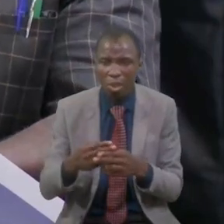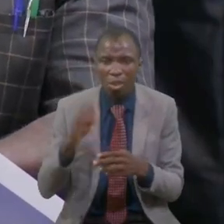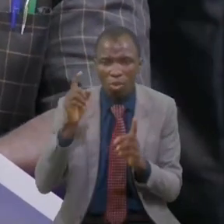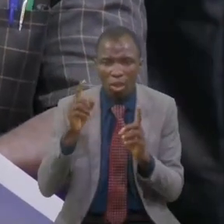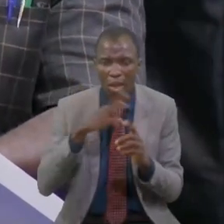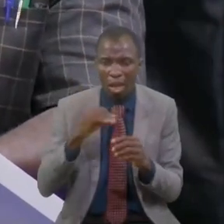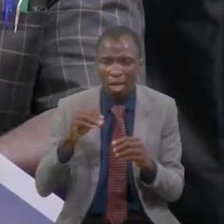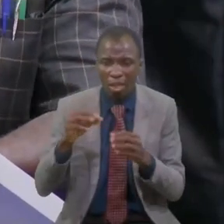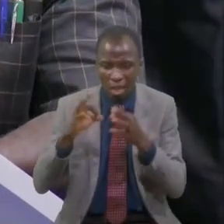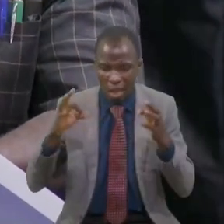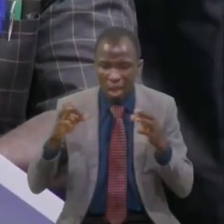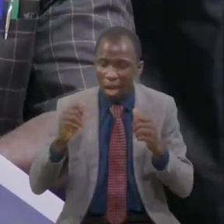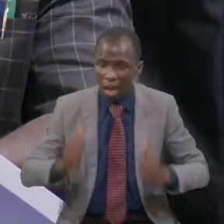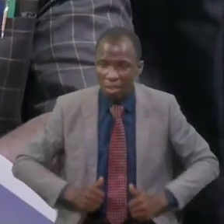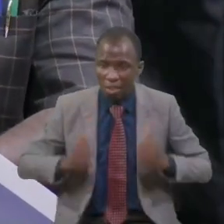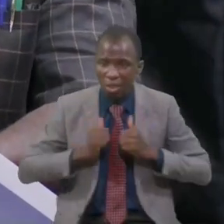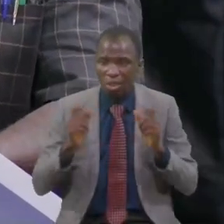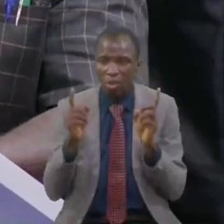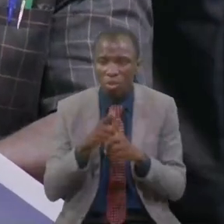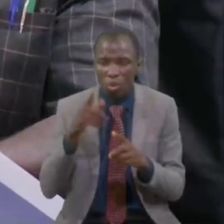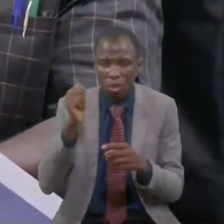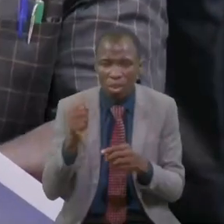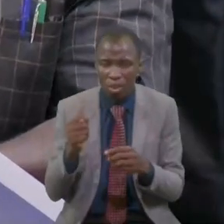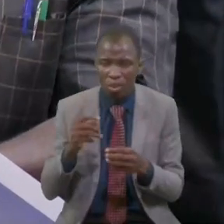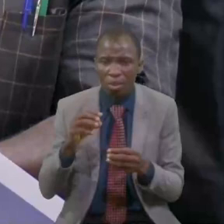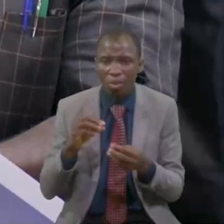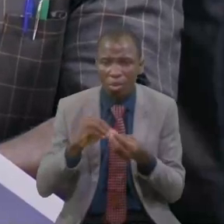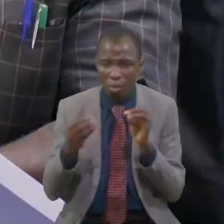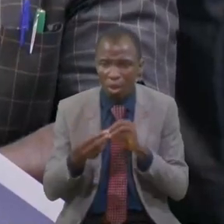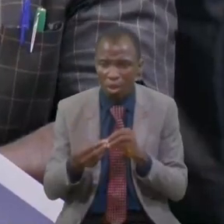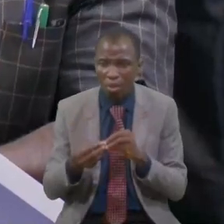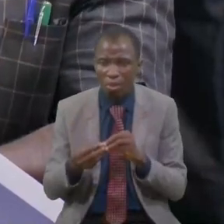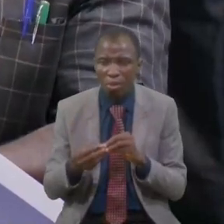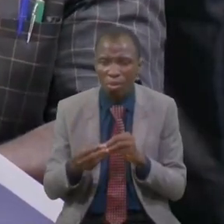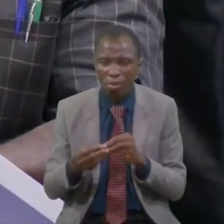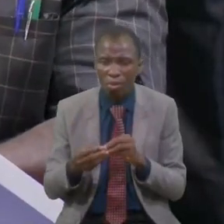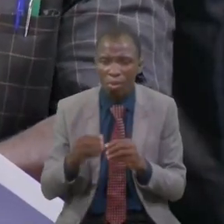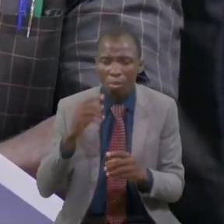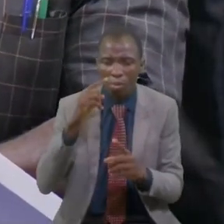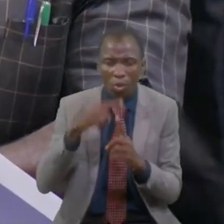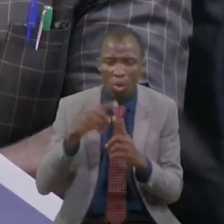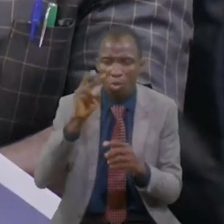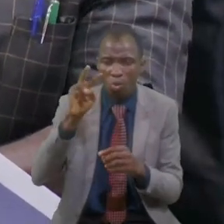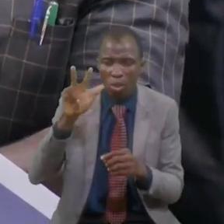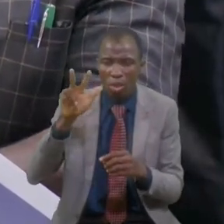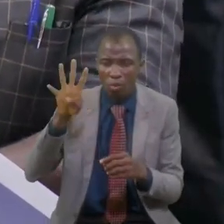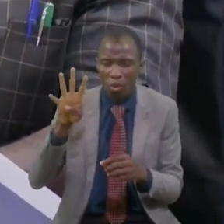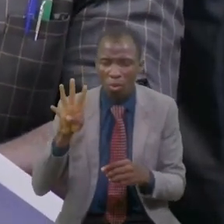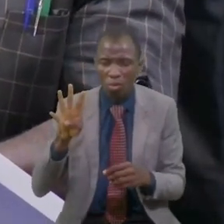suivant par un sms ou bien par WhatsApp à ce numéro qui est + 234